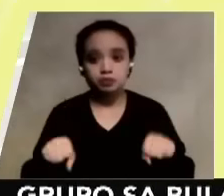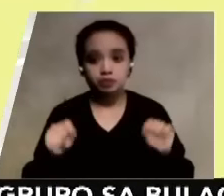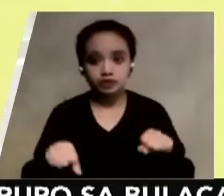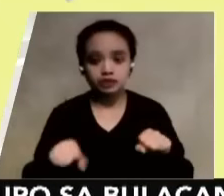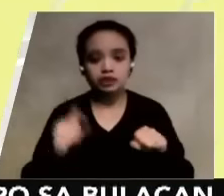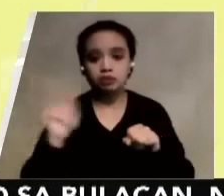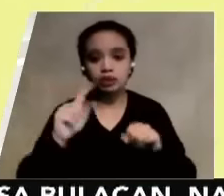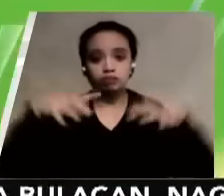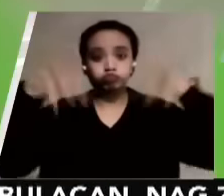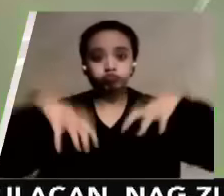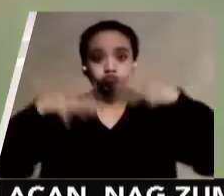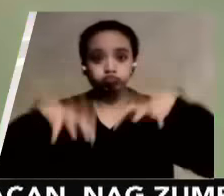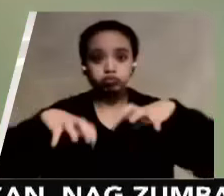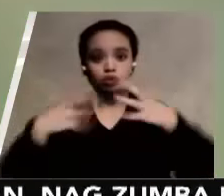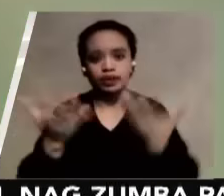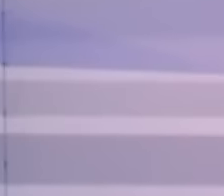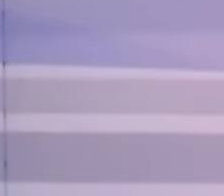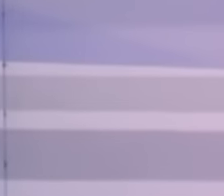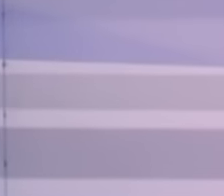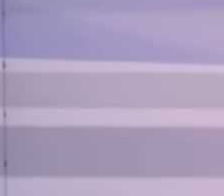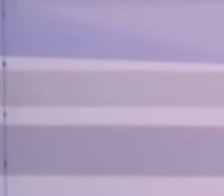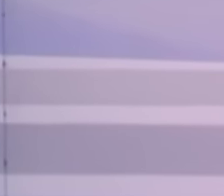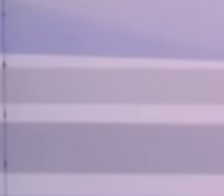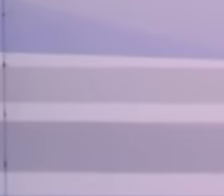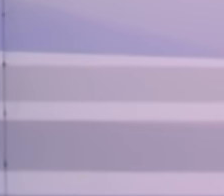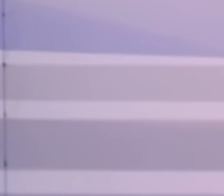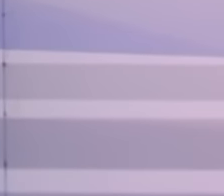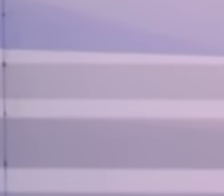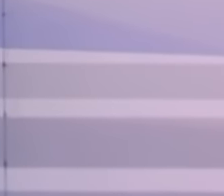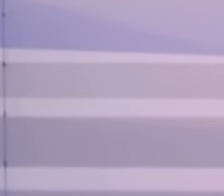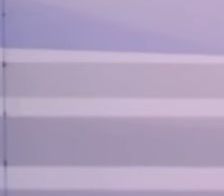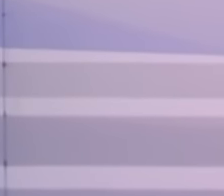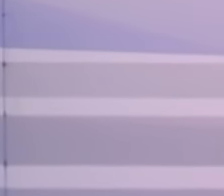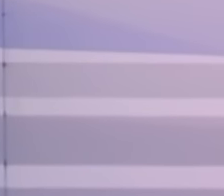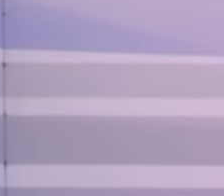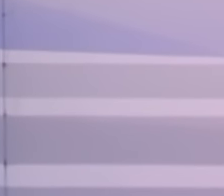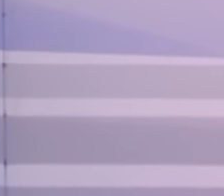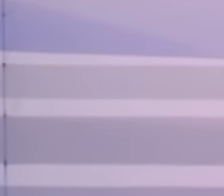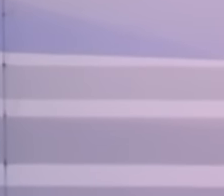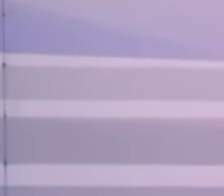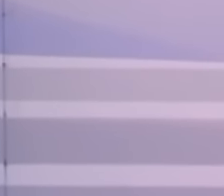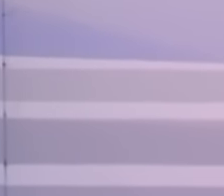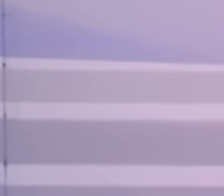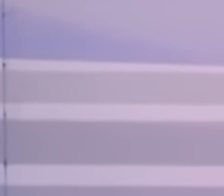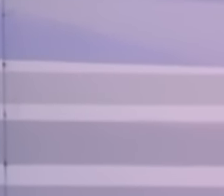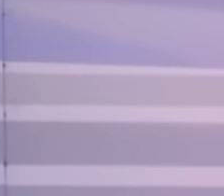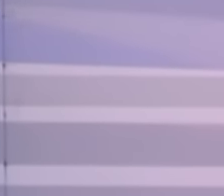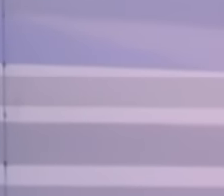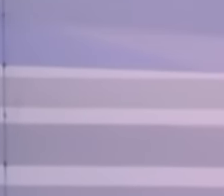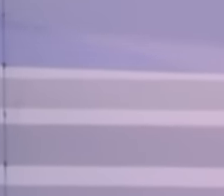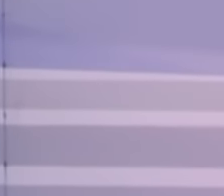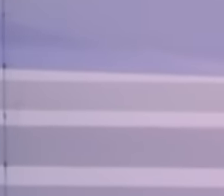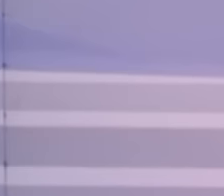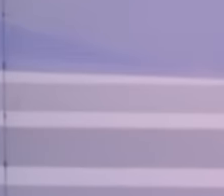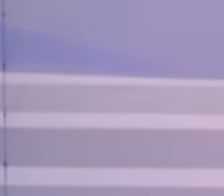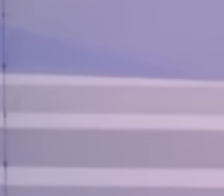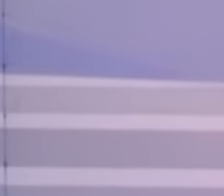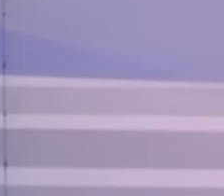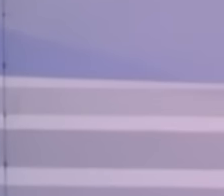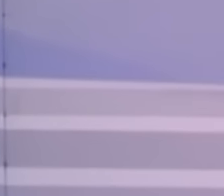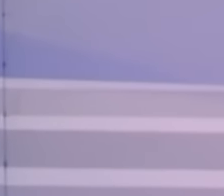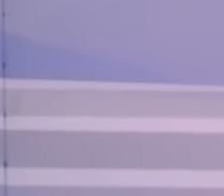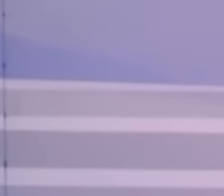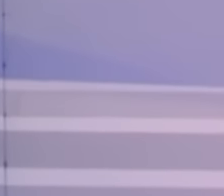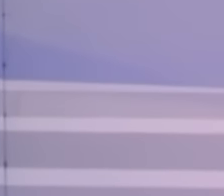pag-ulan sa Metro Manila. Mga kapuso, patuloy na tumutok sa mga balita. Mag-subscribe sa GMA Integrated News sa